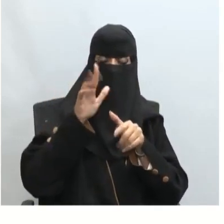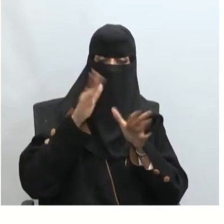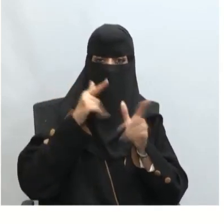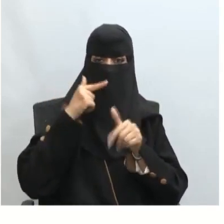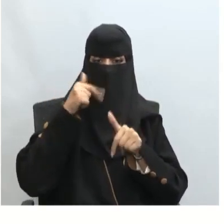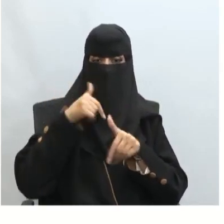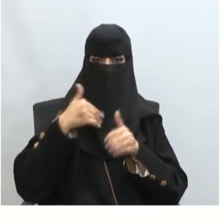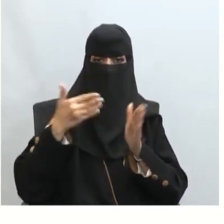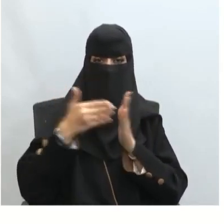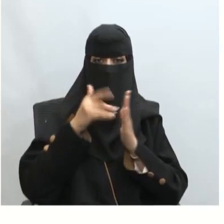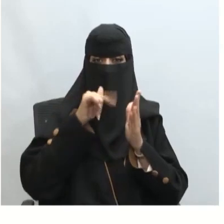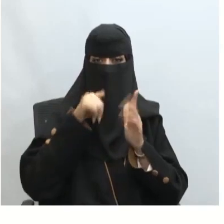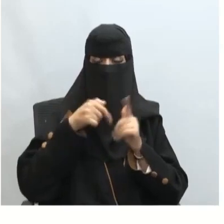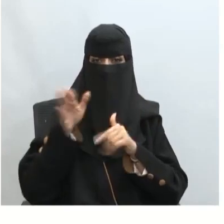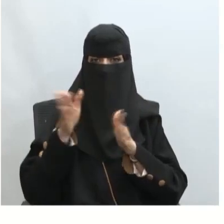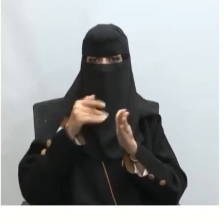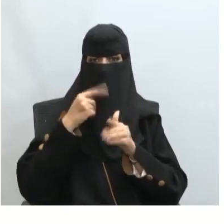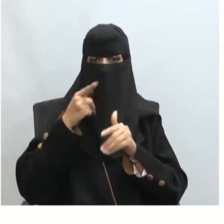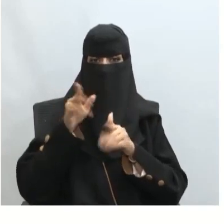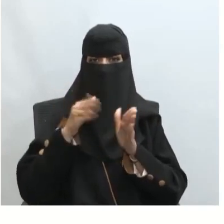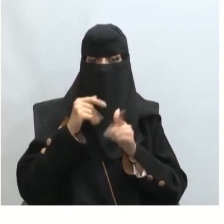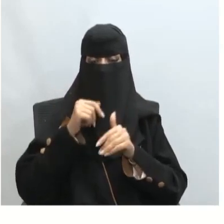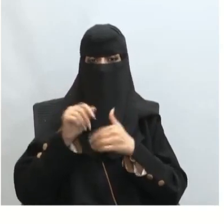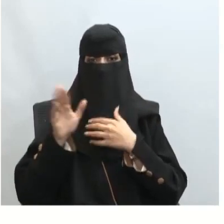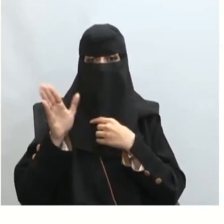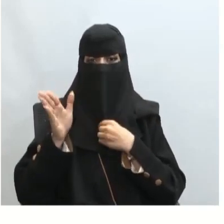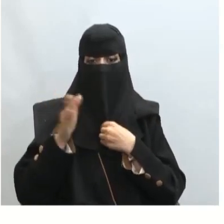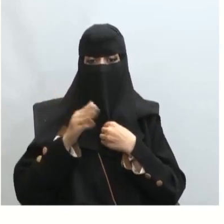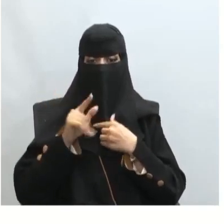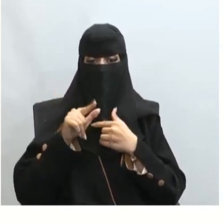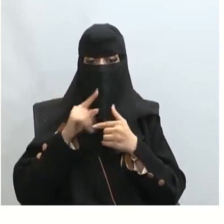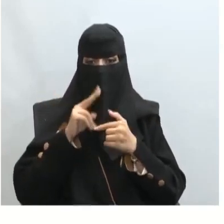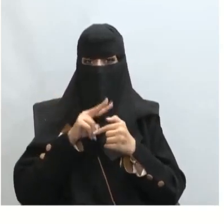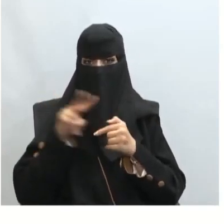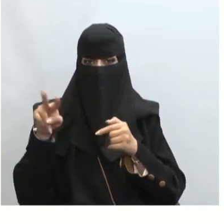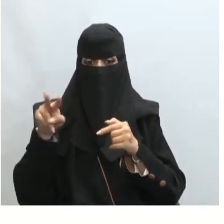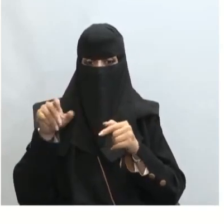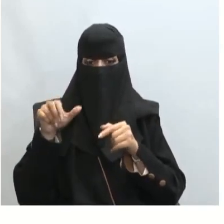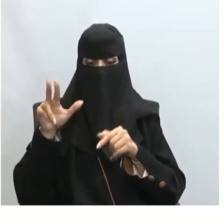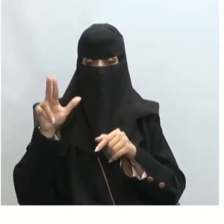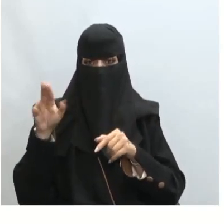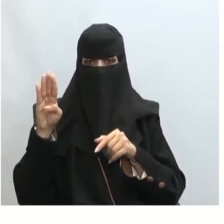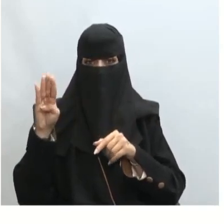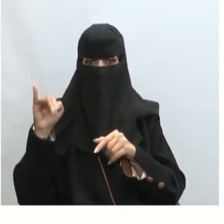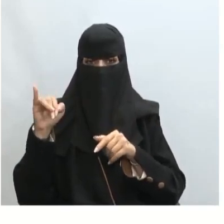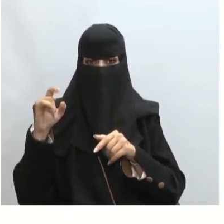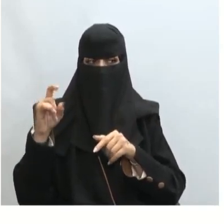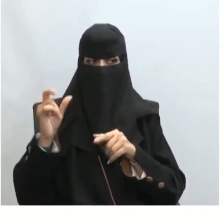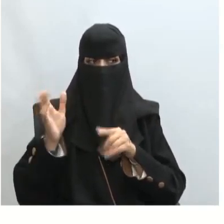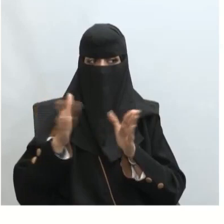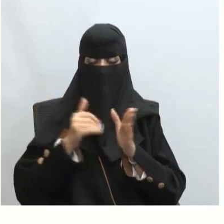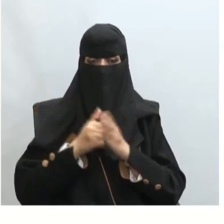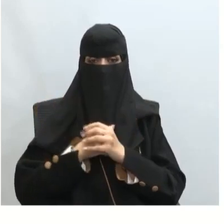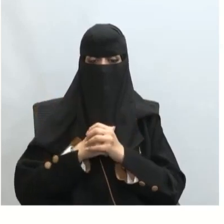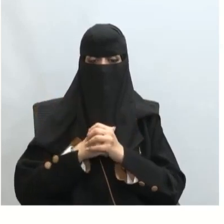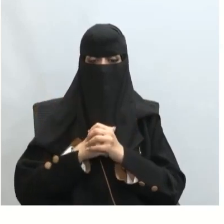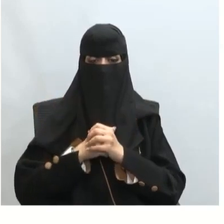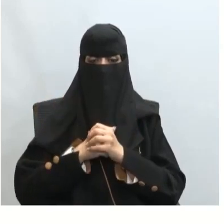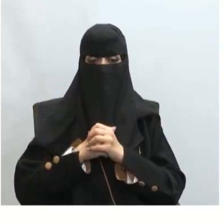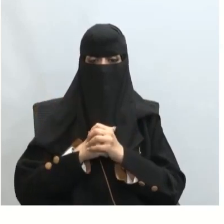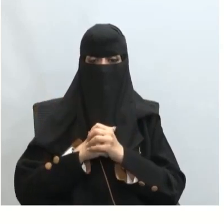سيعطيني في الناتج هاليد الكي اذن من الكين الى هاليد الالكين